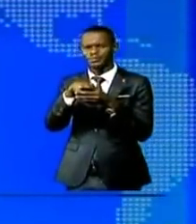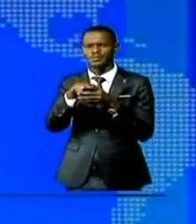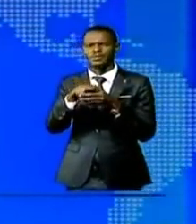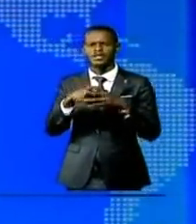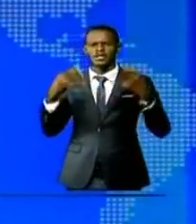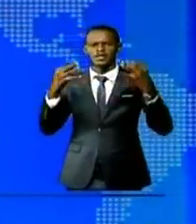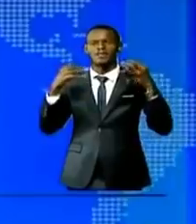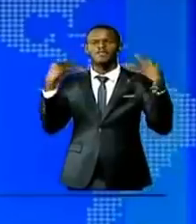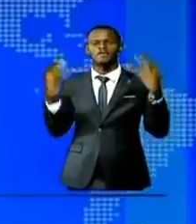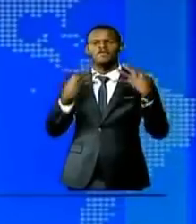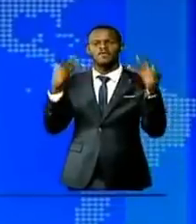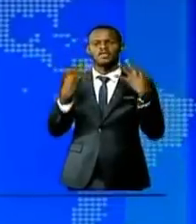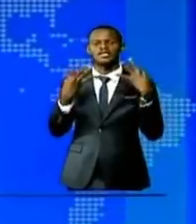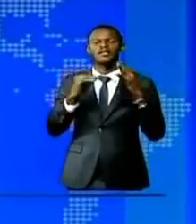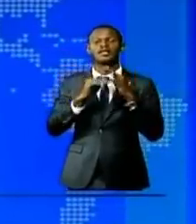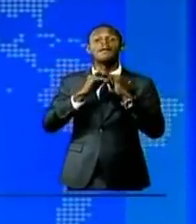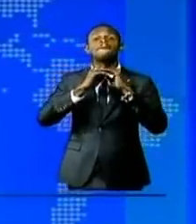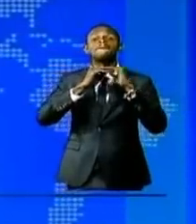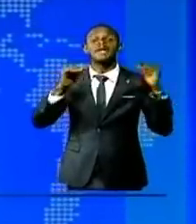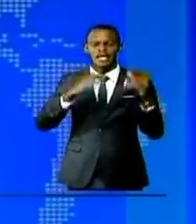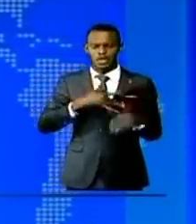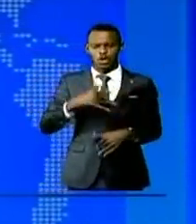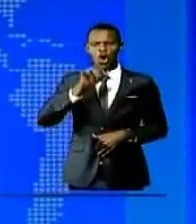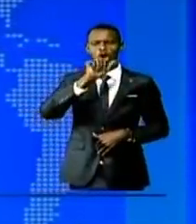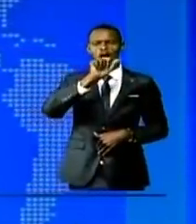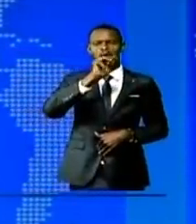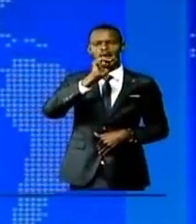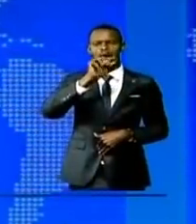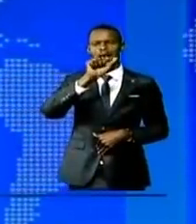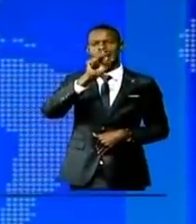les gouvernements d'exposer à la monde,